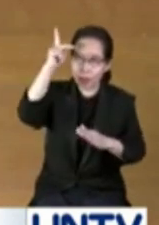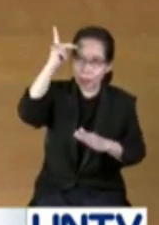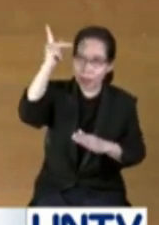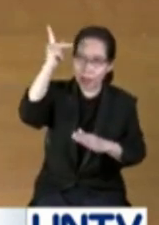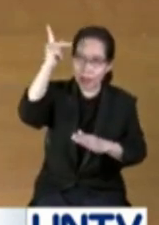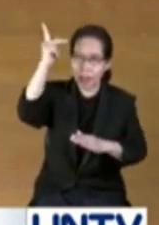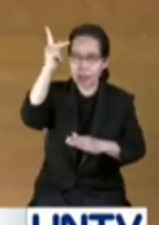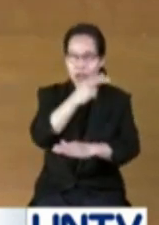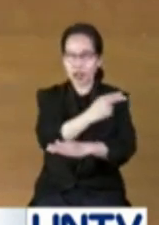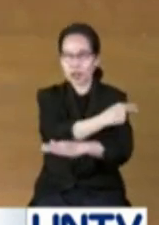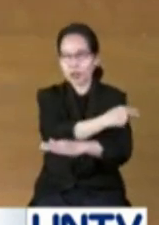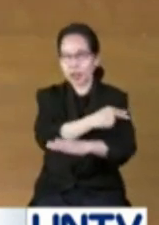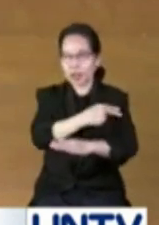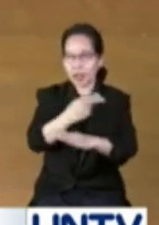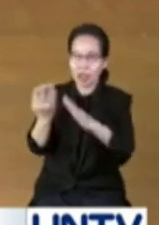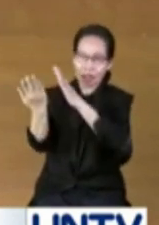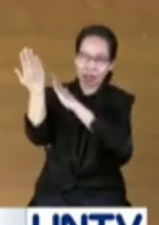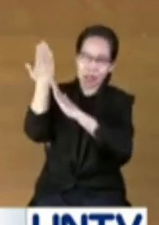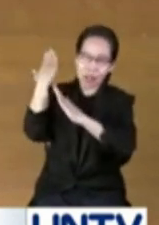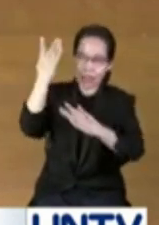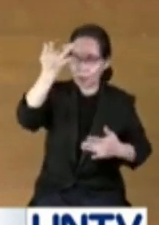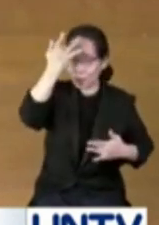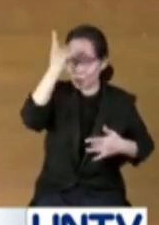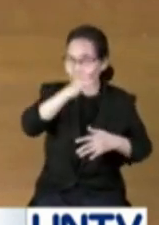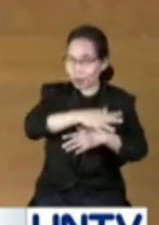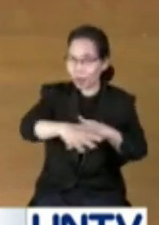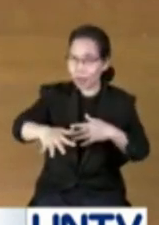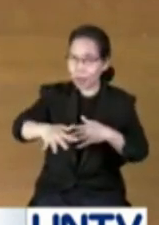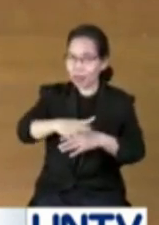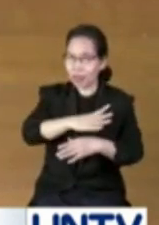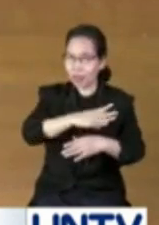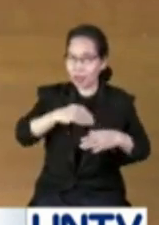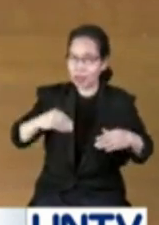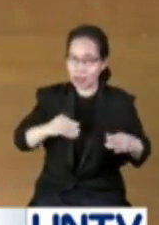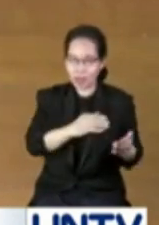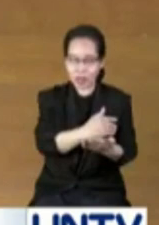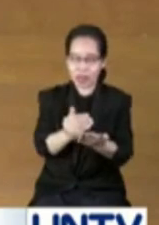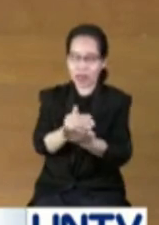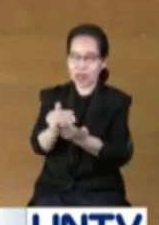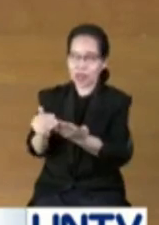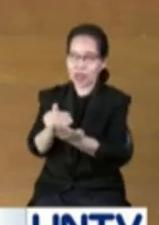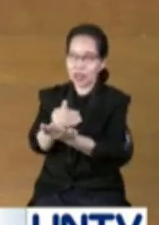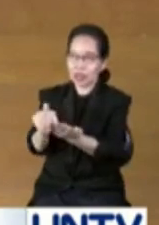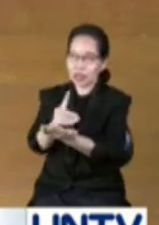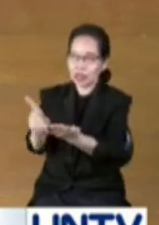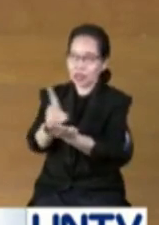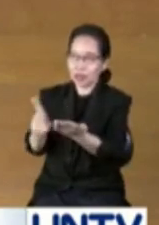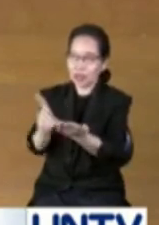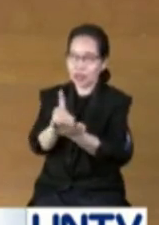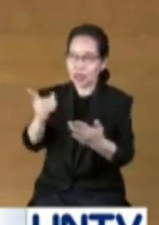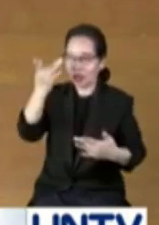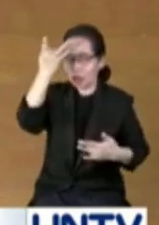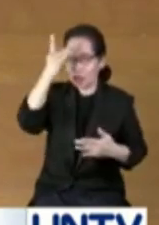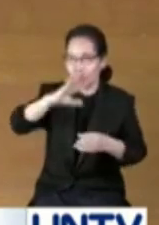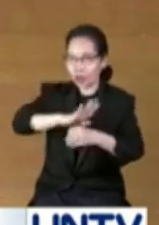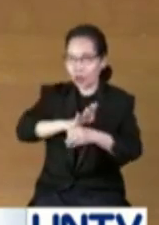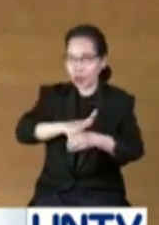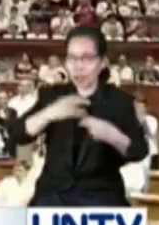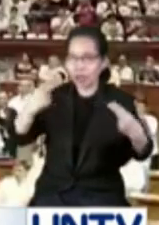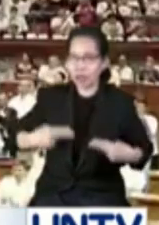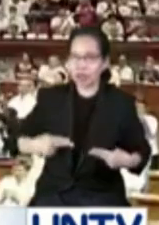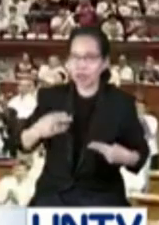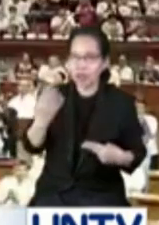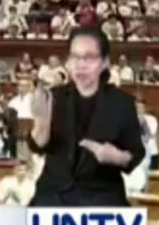nung nakaraang pandemya, ipapamahagi na sa kanila ang kanilang COVID health emergency allowance at iba pang